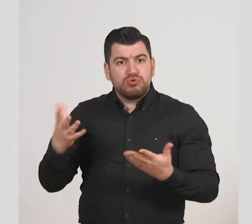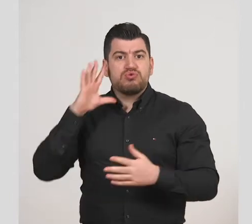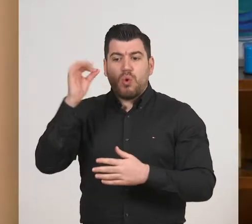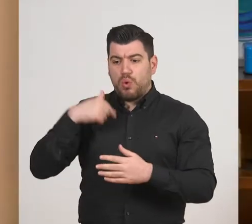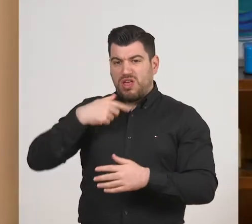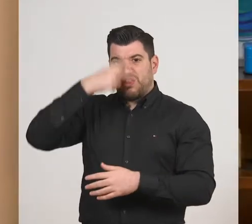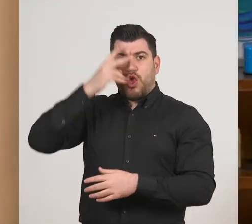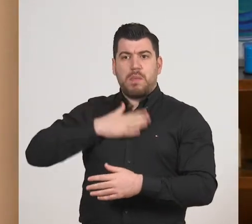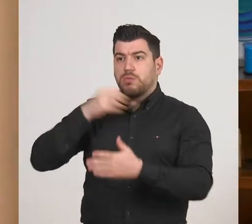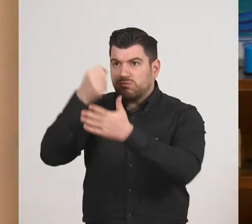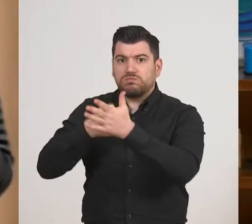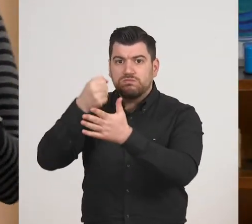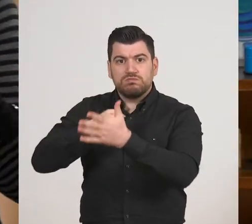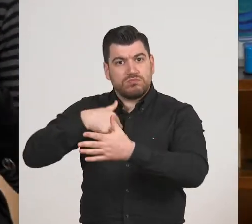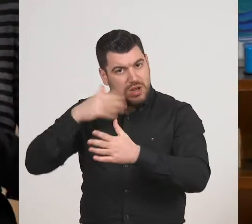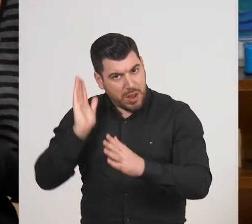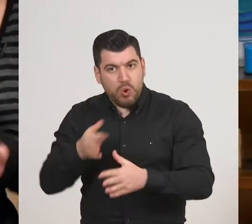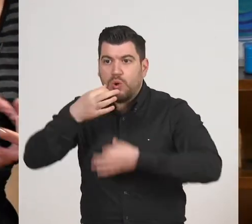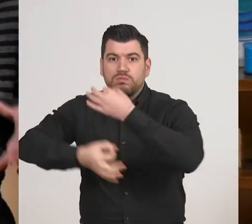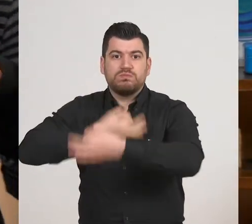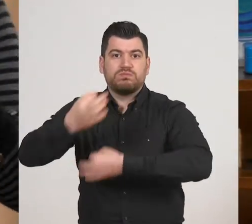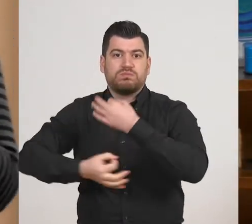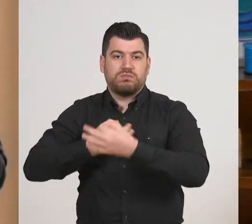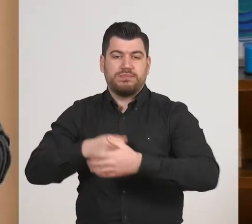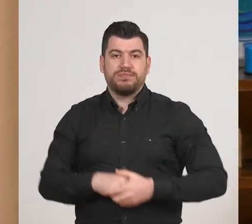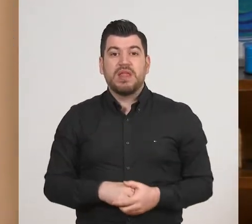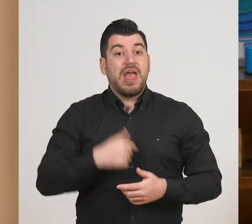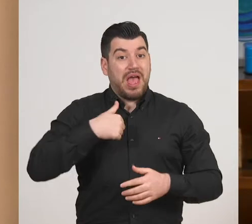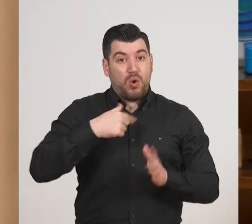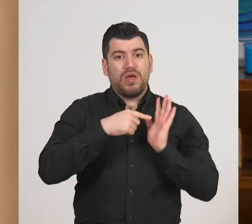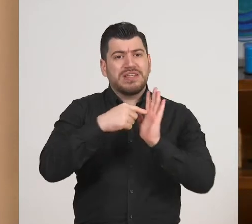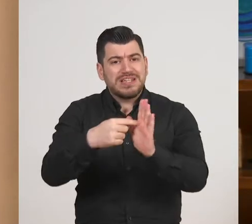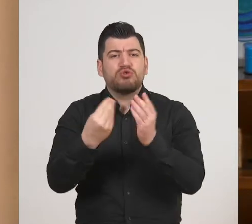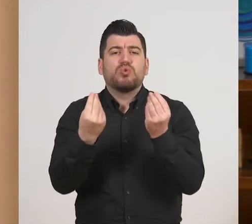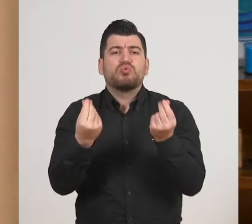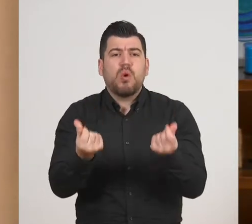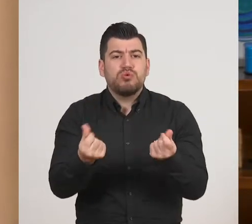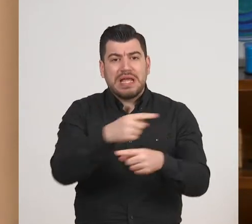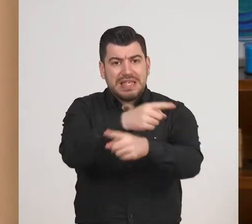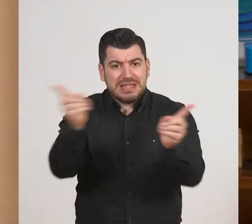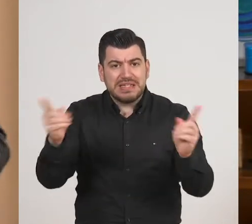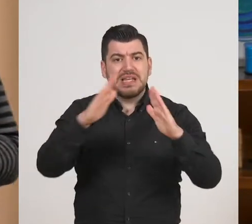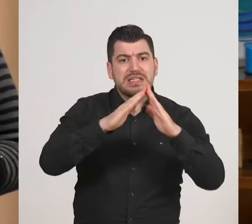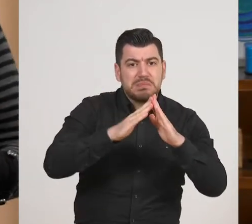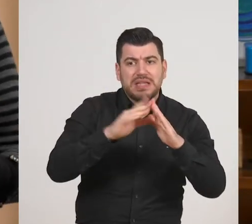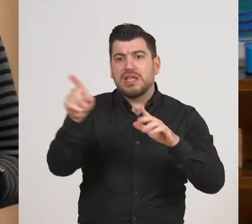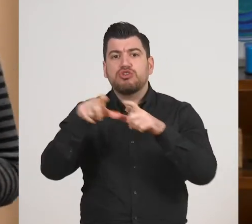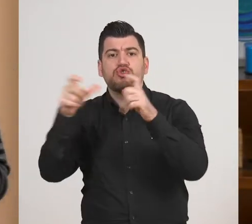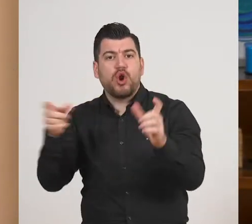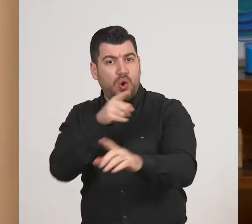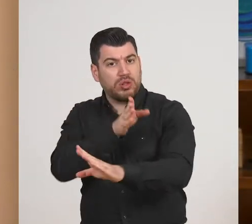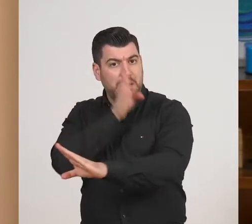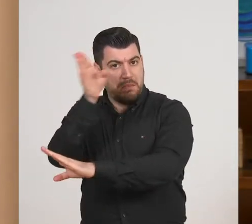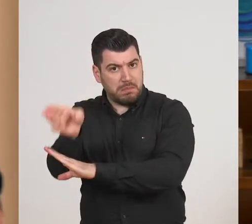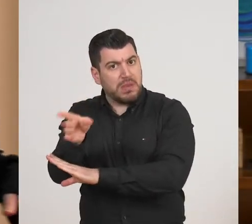δικαίωμά μας. Θα σας δείξω δηλαδή εγώ κάποια πράγματα, κάποιες δομές, και εσείς στο σπίτι ή στο σχολείο σας όταν πάτε μπορείτε να